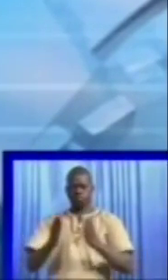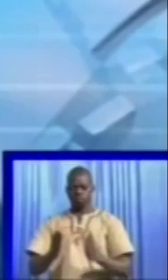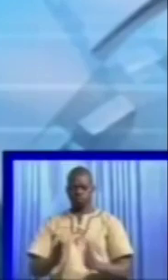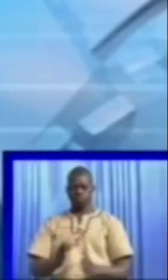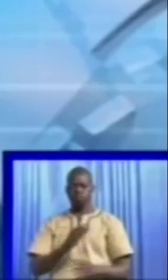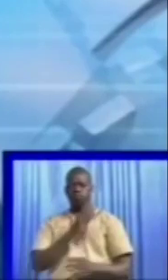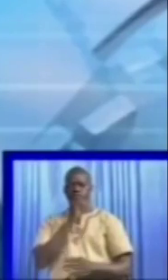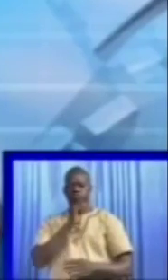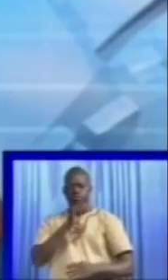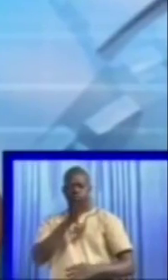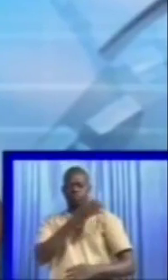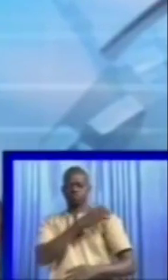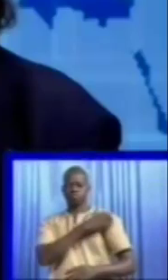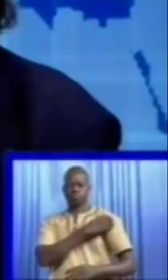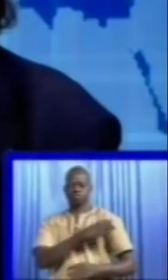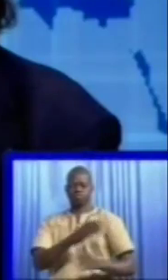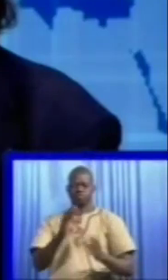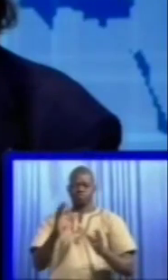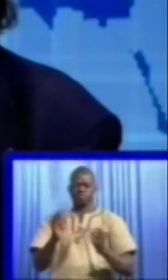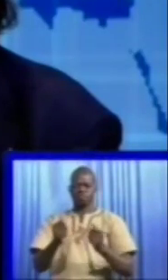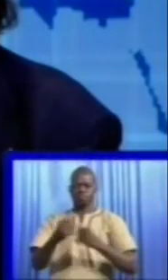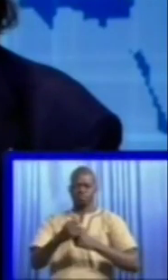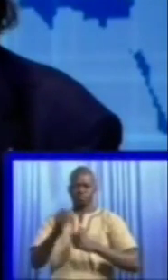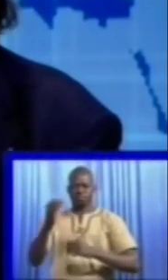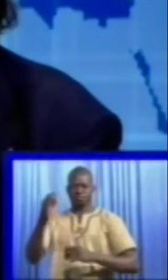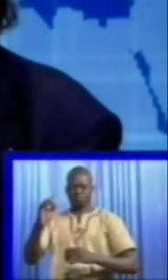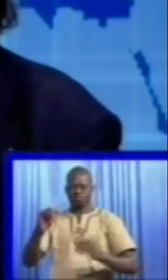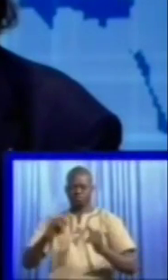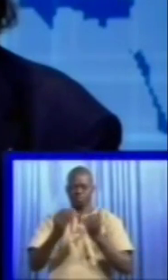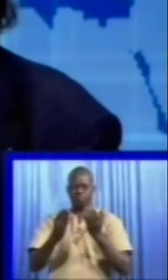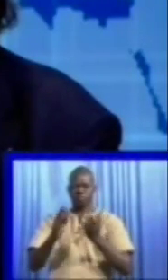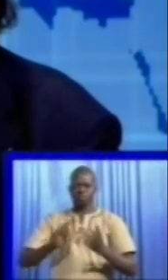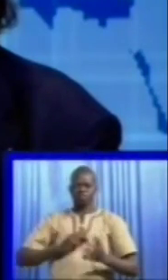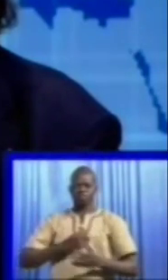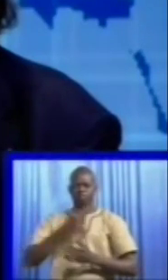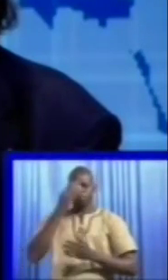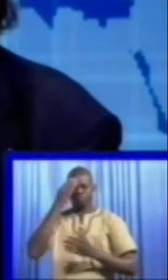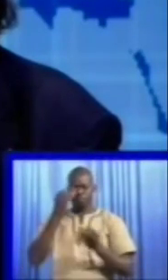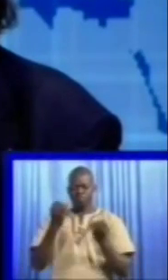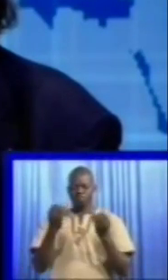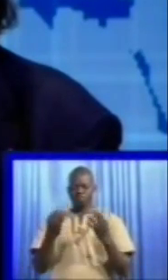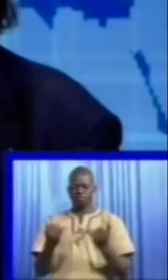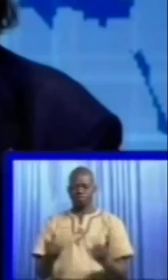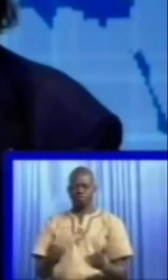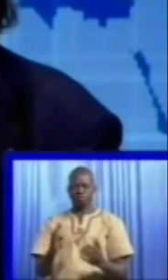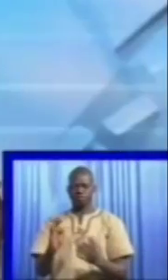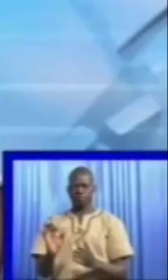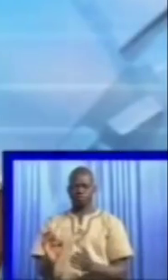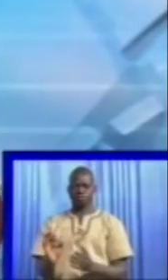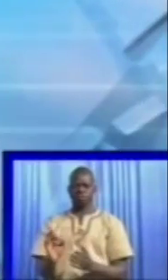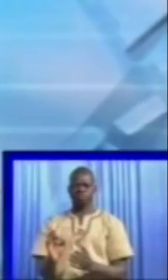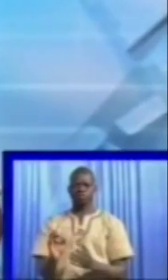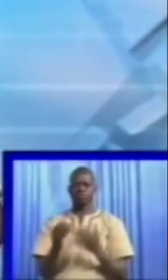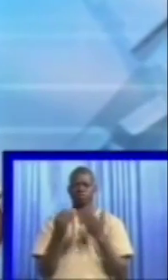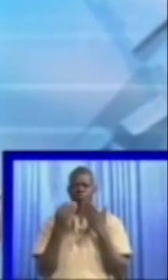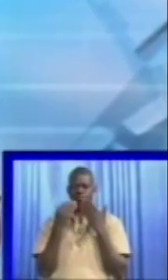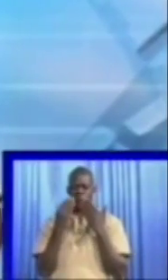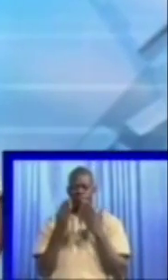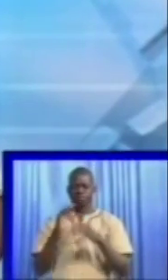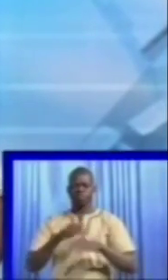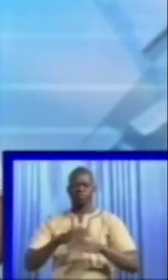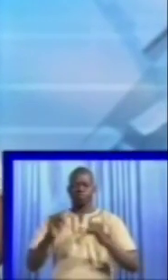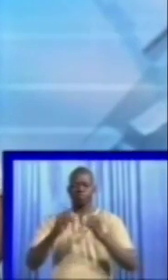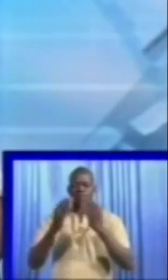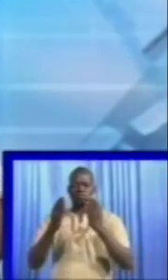ancien président de l'agence France Presse que nous connaissons beaucoup ici au Burkina Faso. Merci. La suite de